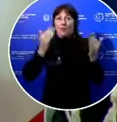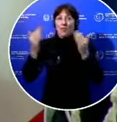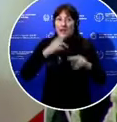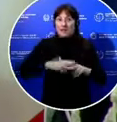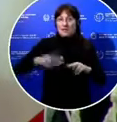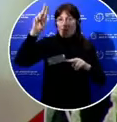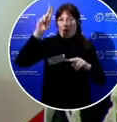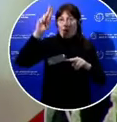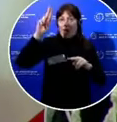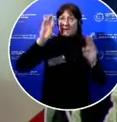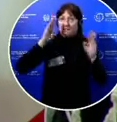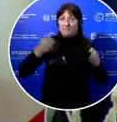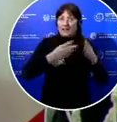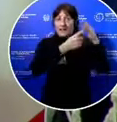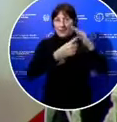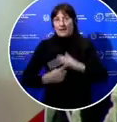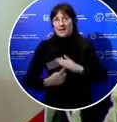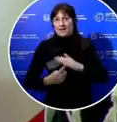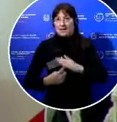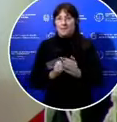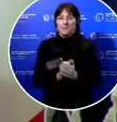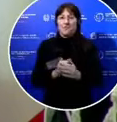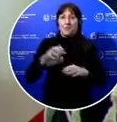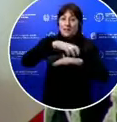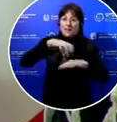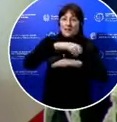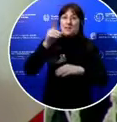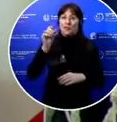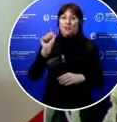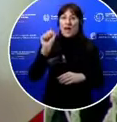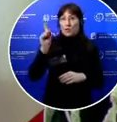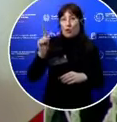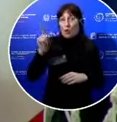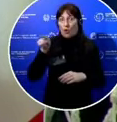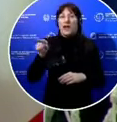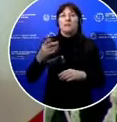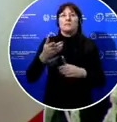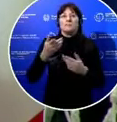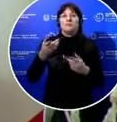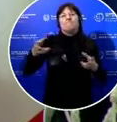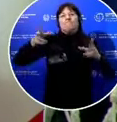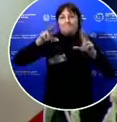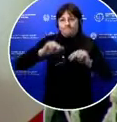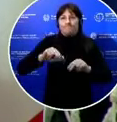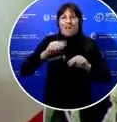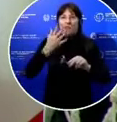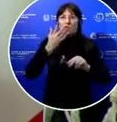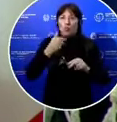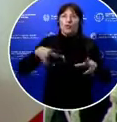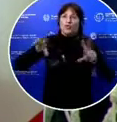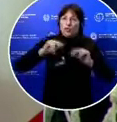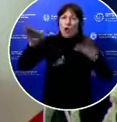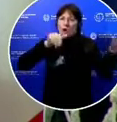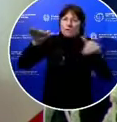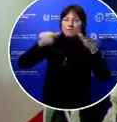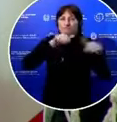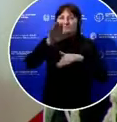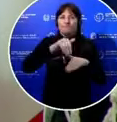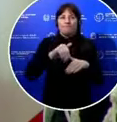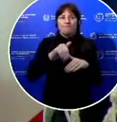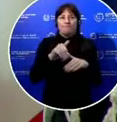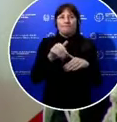dipendenze, che il ministro Dadone con grande coraggio ha voluto riconvocare per ridare la a voi,